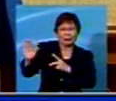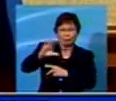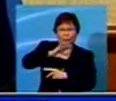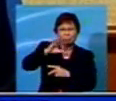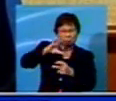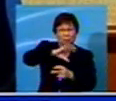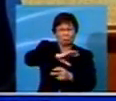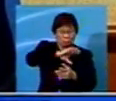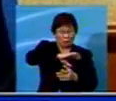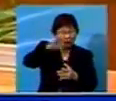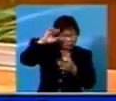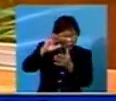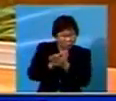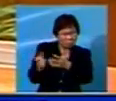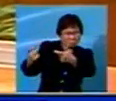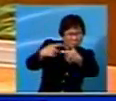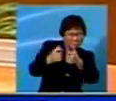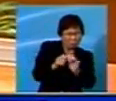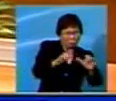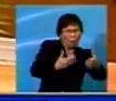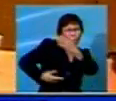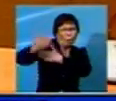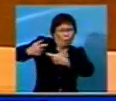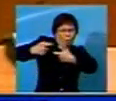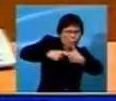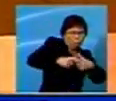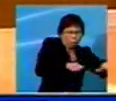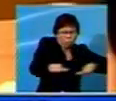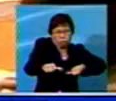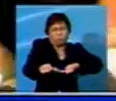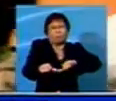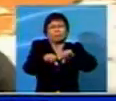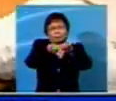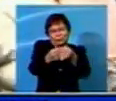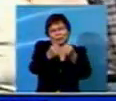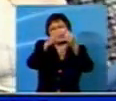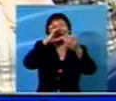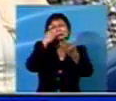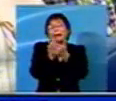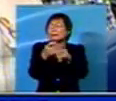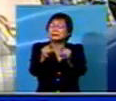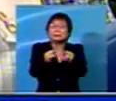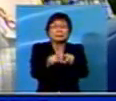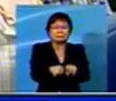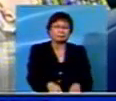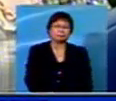percaya kumpulan terbabit punya hubungan dengan kumpulan terdahulu yang aktif melakukan kegiatan jenayah